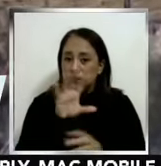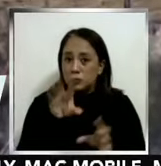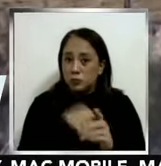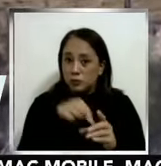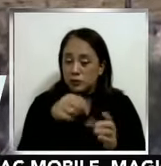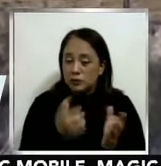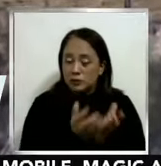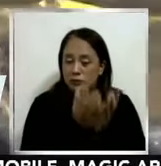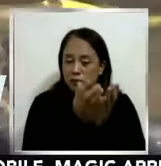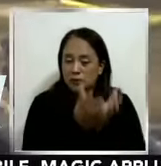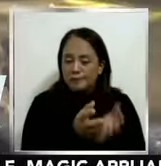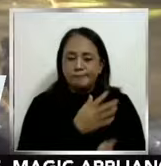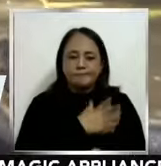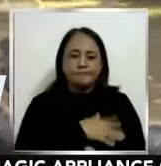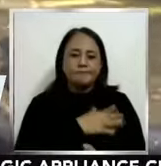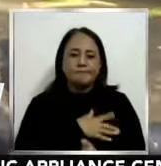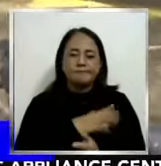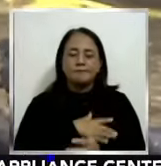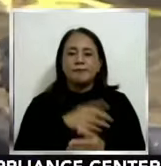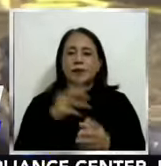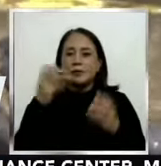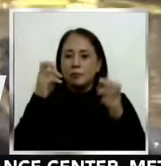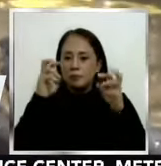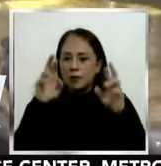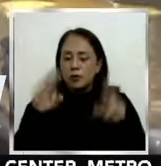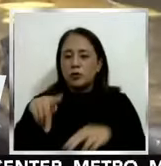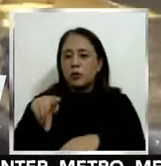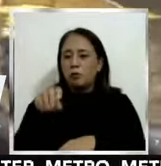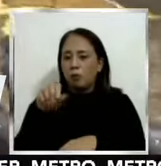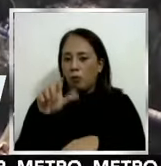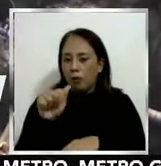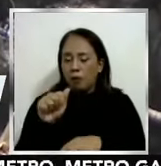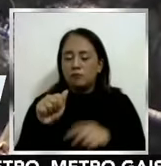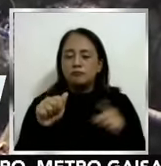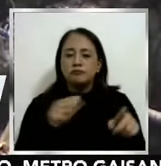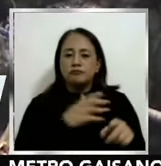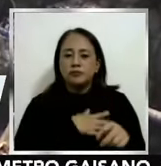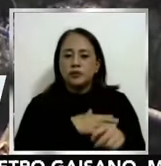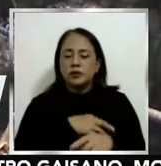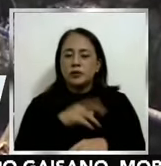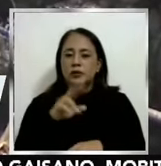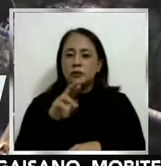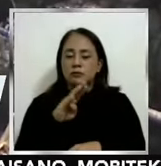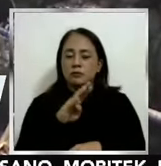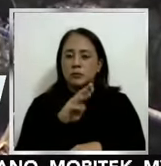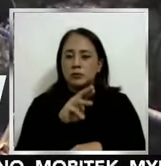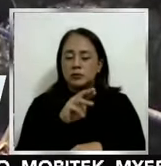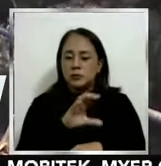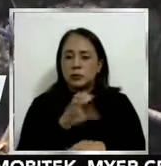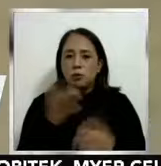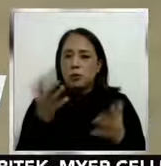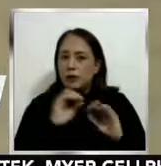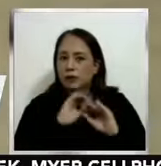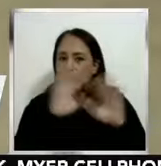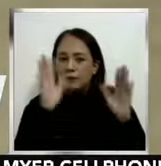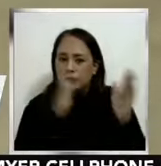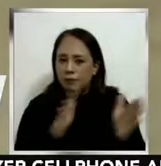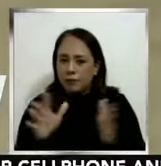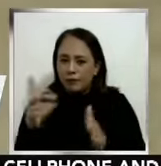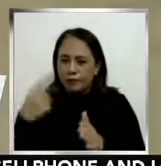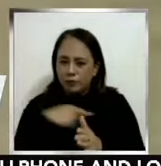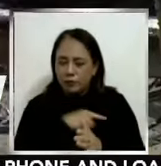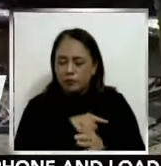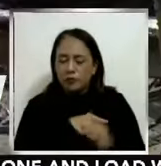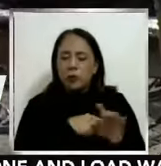loob ng alkalde ng Pola Oriental Mindoro sa pamunuan ng RDC dahil wala raw malinaw na plano para sa kanila mula ng lumubog